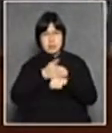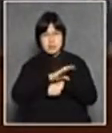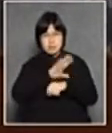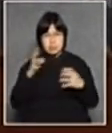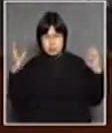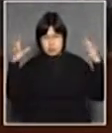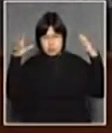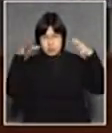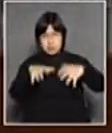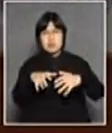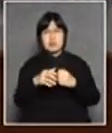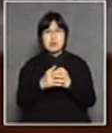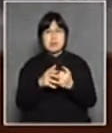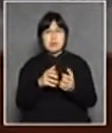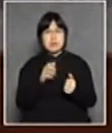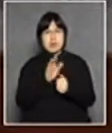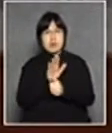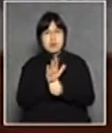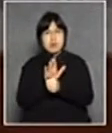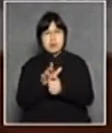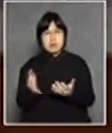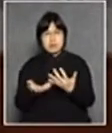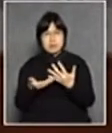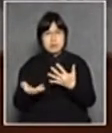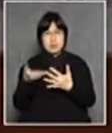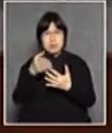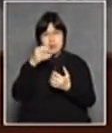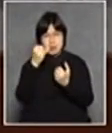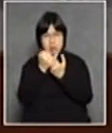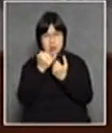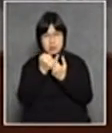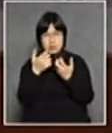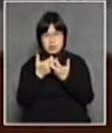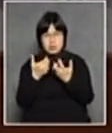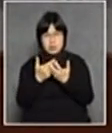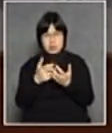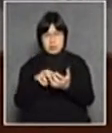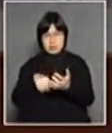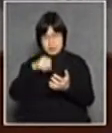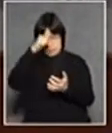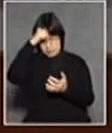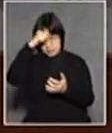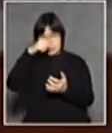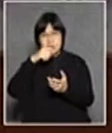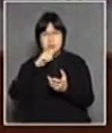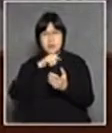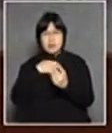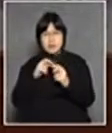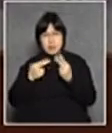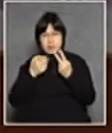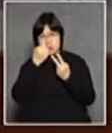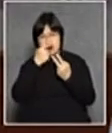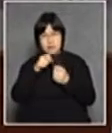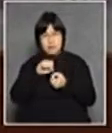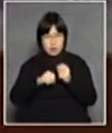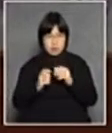咧，就可以提升到一個嘅學生對呢個數學嘅掌握，同埋發展到本港嘅科技產